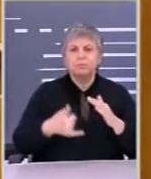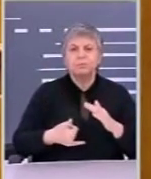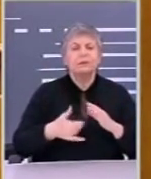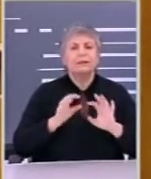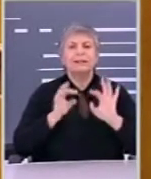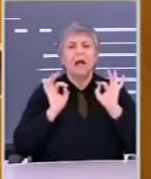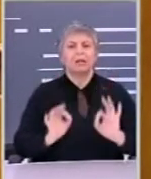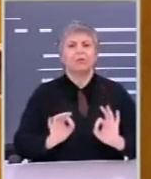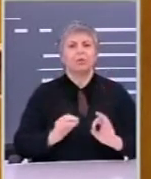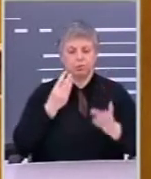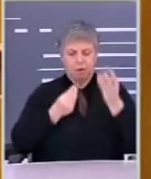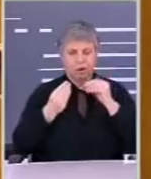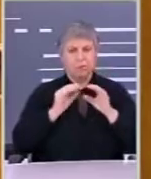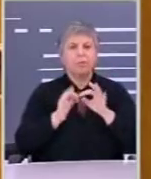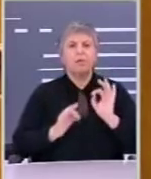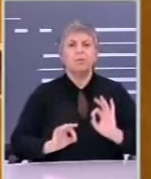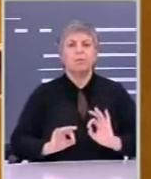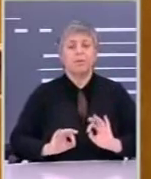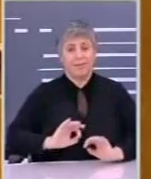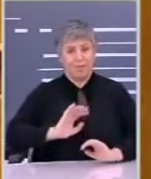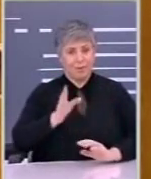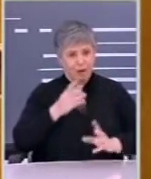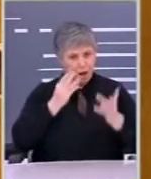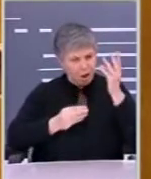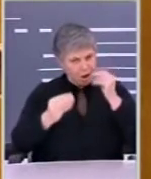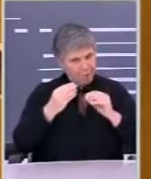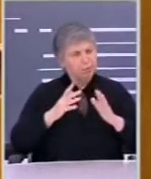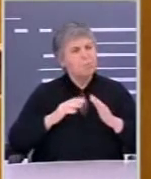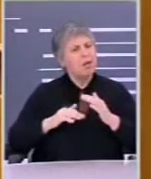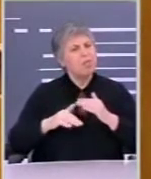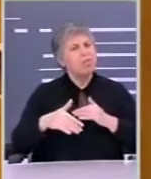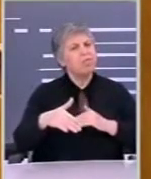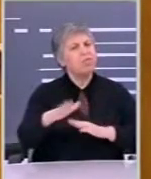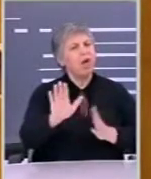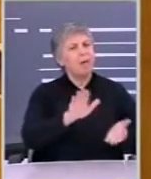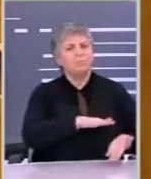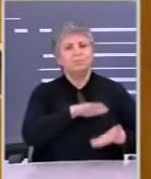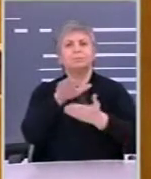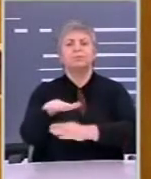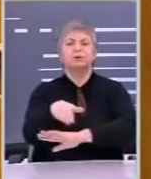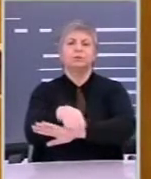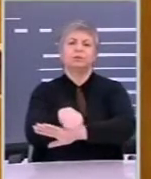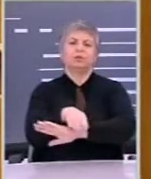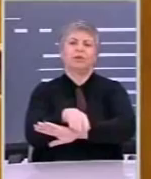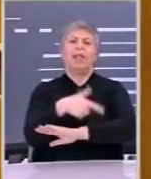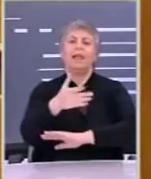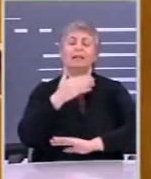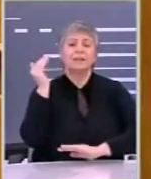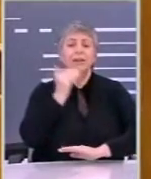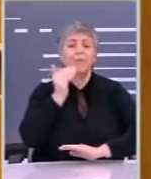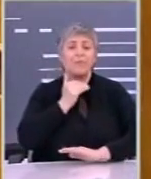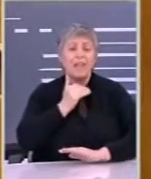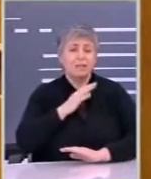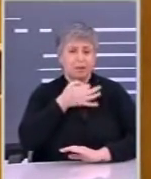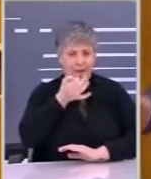σημείο που να έρθει η ώρα της δικαιοσύνης. Μην βιάζεστε λοιπόν. Το υλικό αυτό θα πάει εκεί που πρέπει και από εκεί και